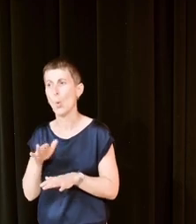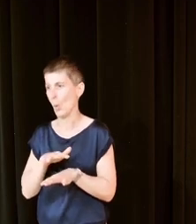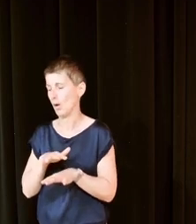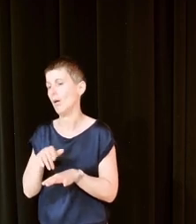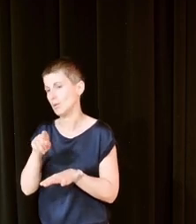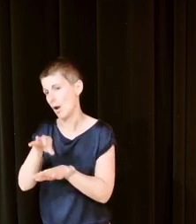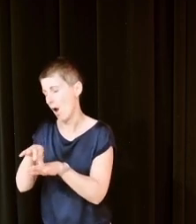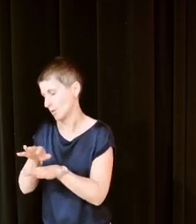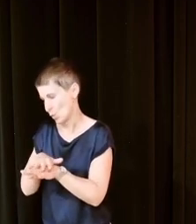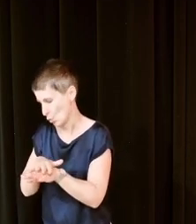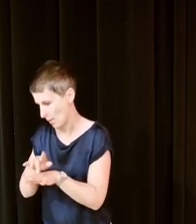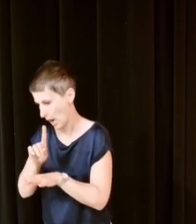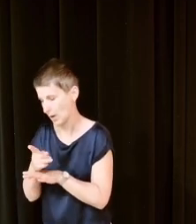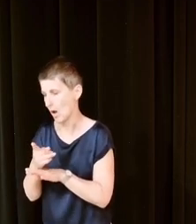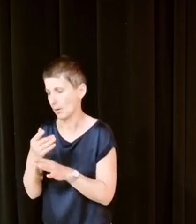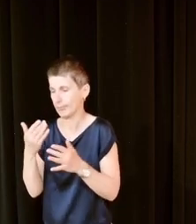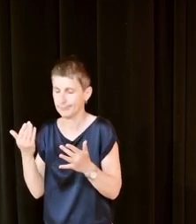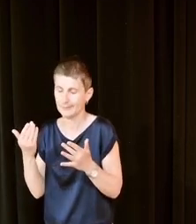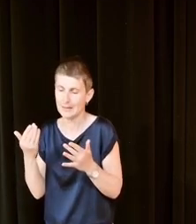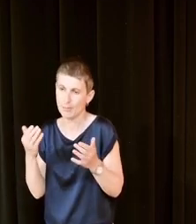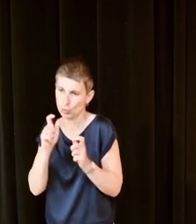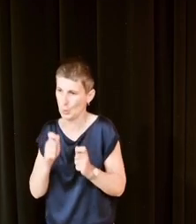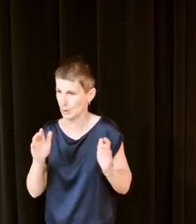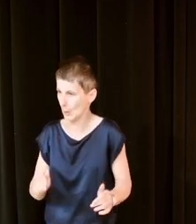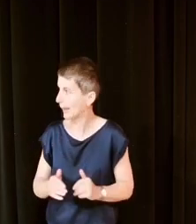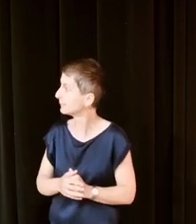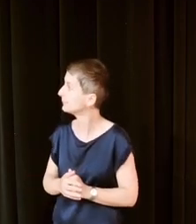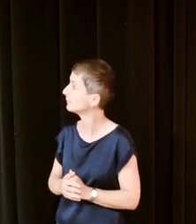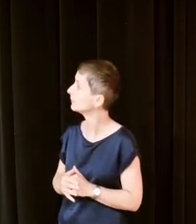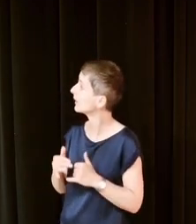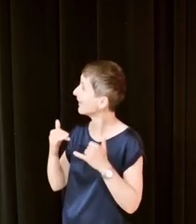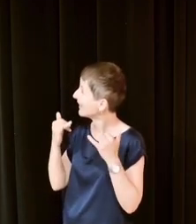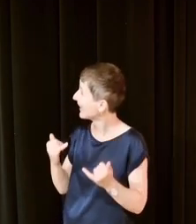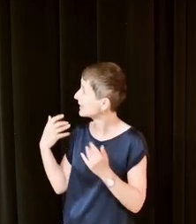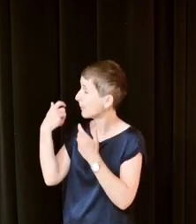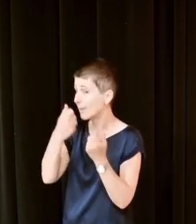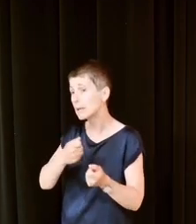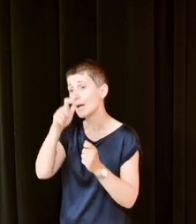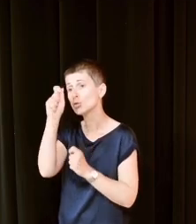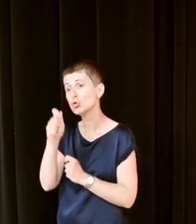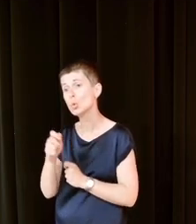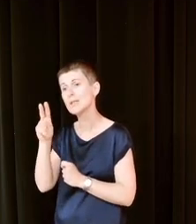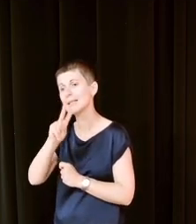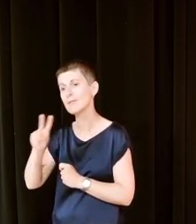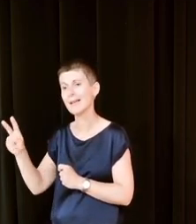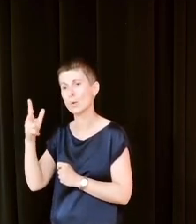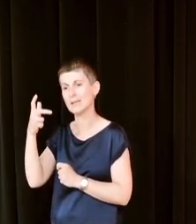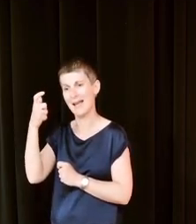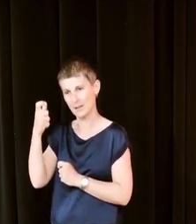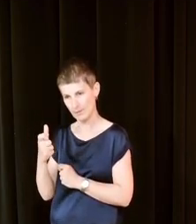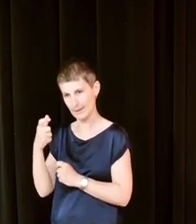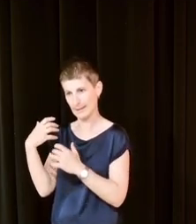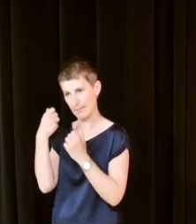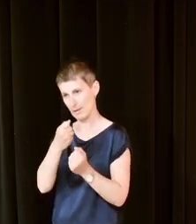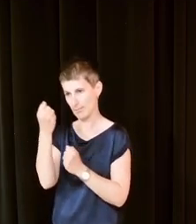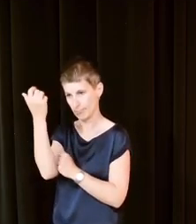nicht ganz lustig unterwegs. So, ich habe Ihnen jetzt eine Studie von 23 mitgebracht und auch da wieder, glaube ich, ist es ein sehr